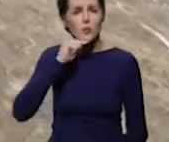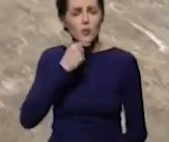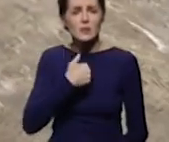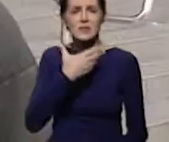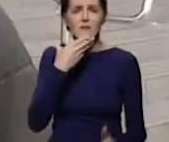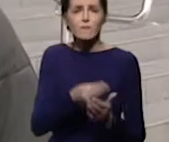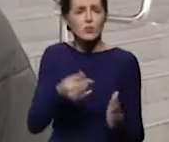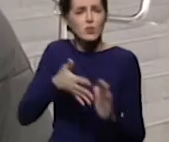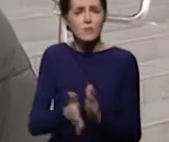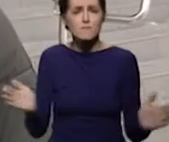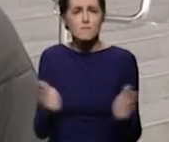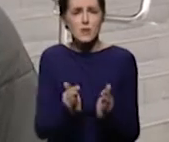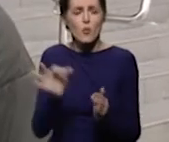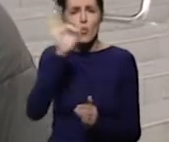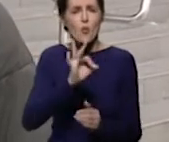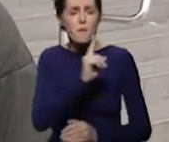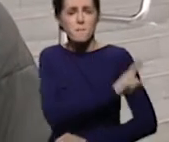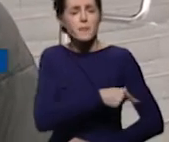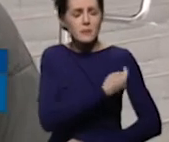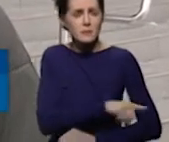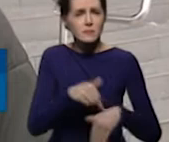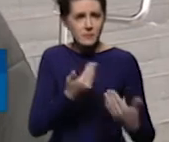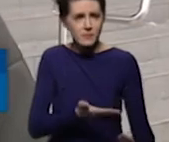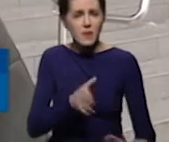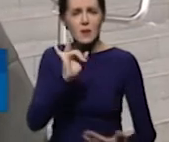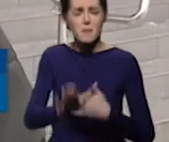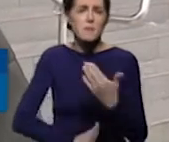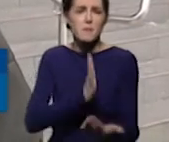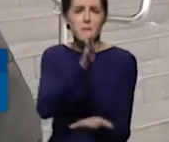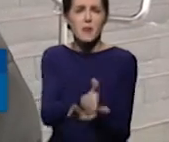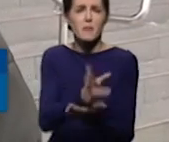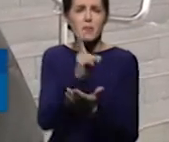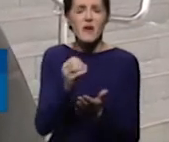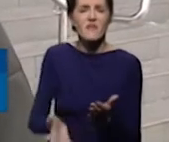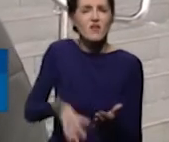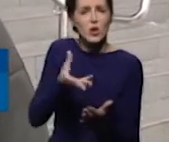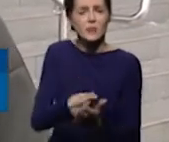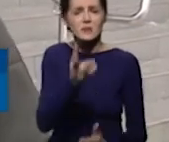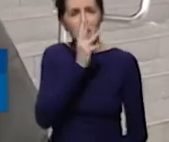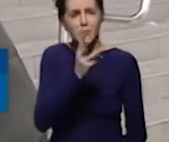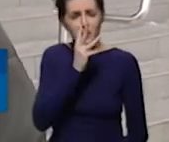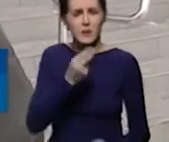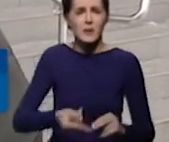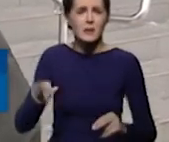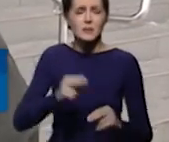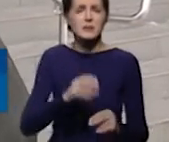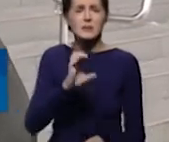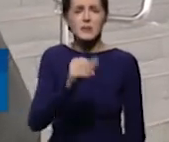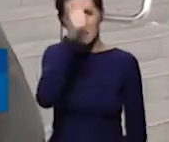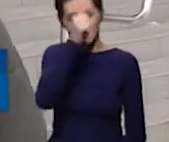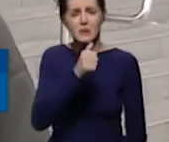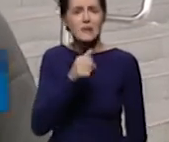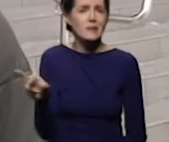витрати, загальні витрати по лікарні, і спрямували їх на виплату заробітної плати з січня